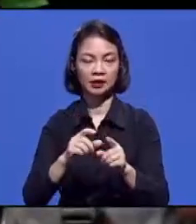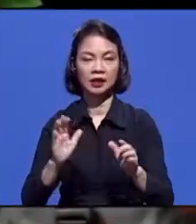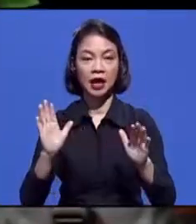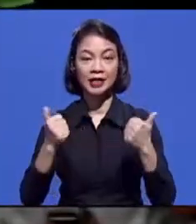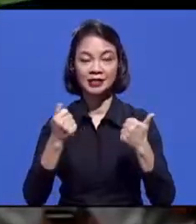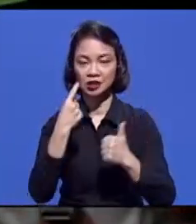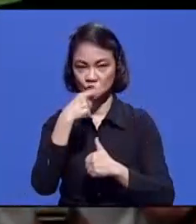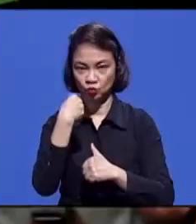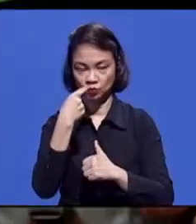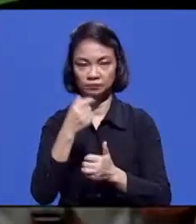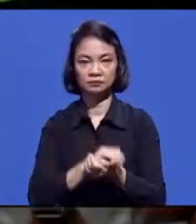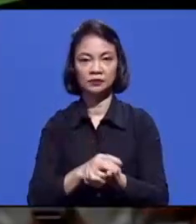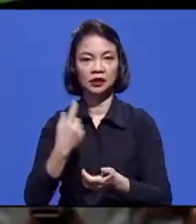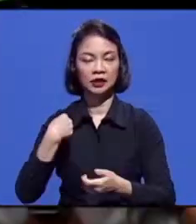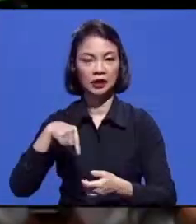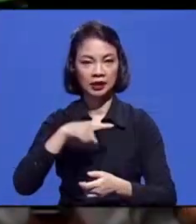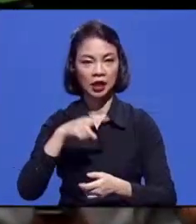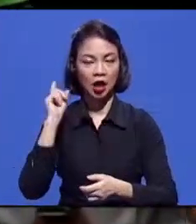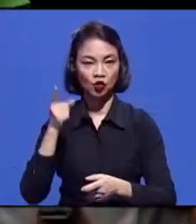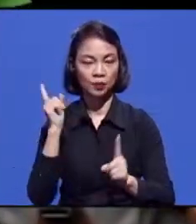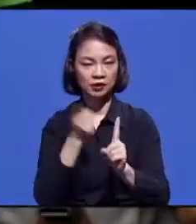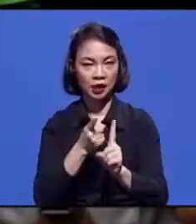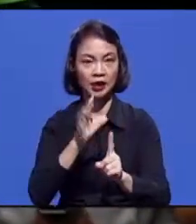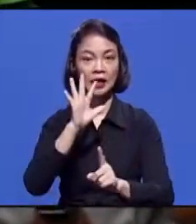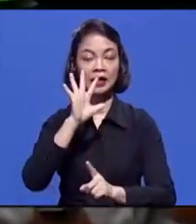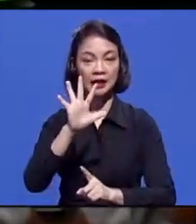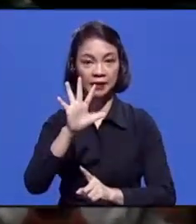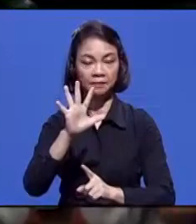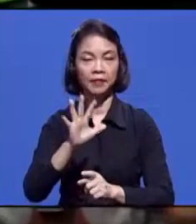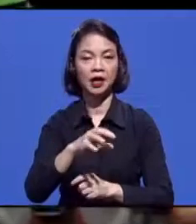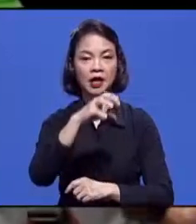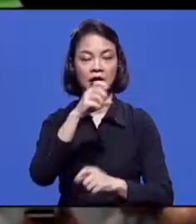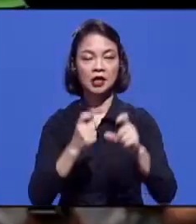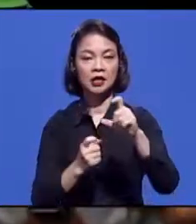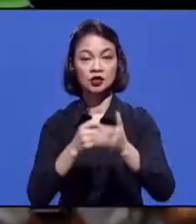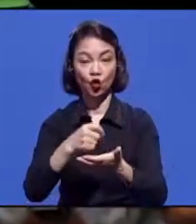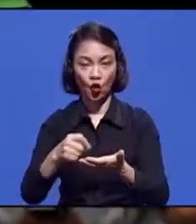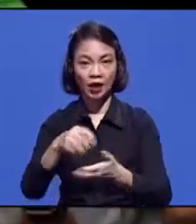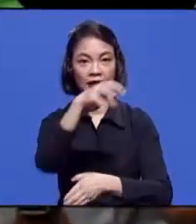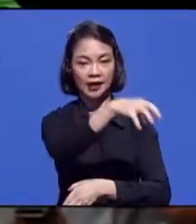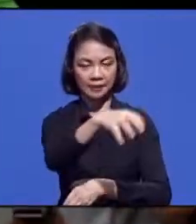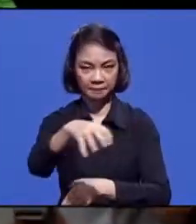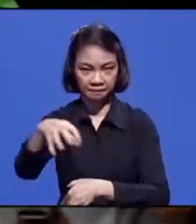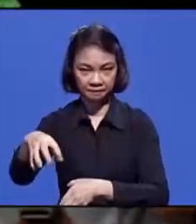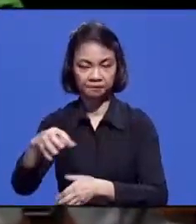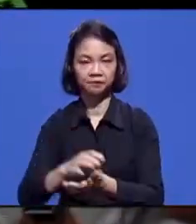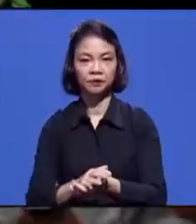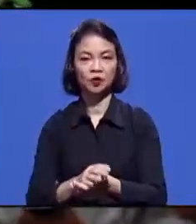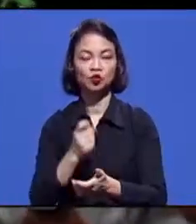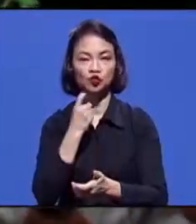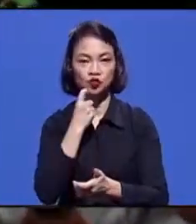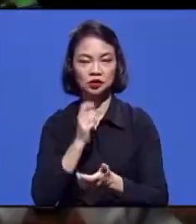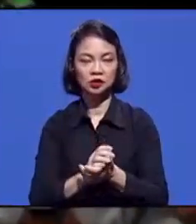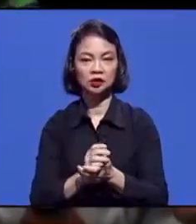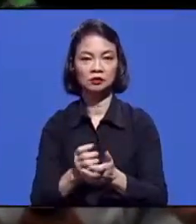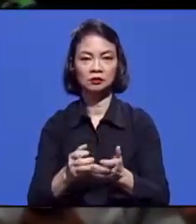akan paksakan untuk 5 sekolah di 5 wilayah itu kita bisa uji coba supaya kita